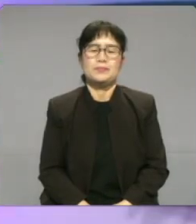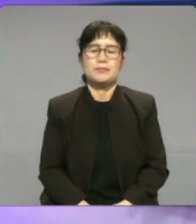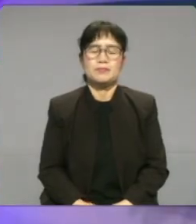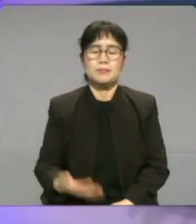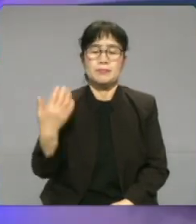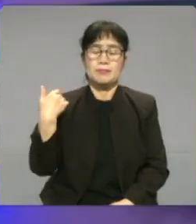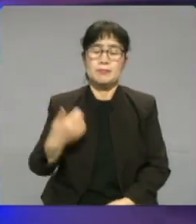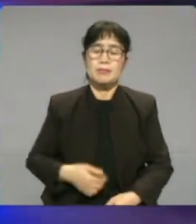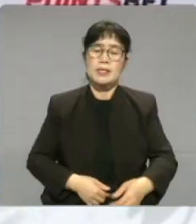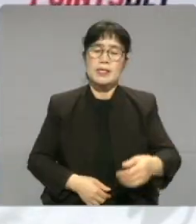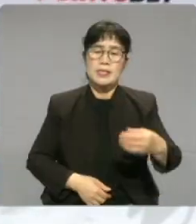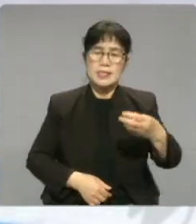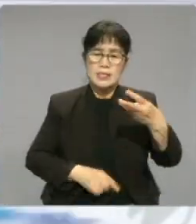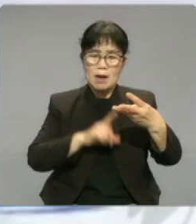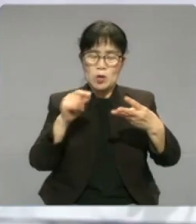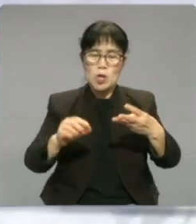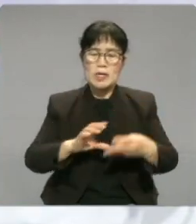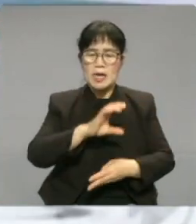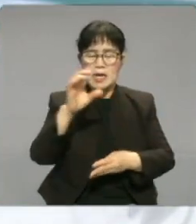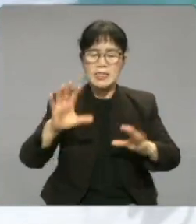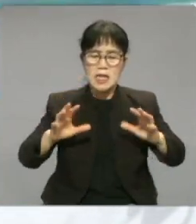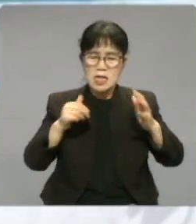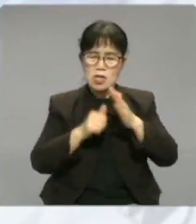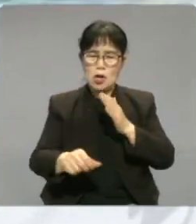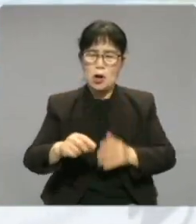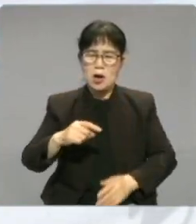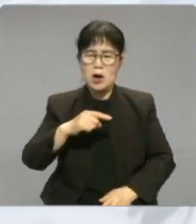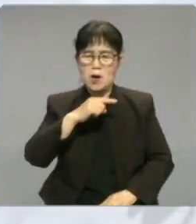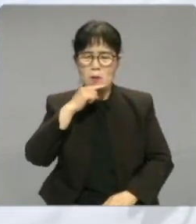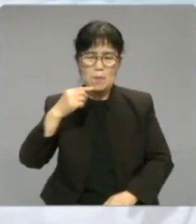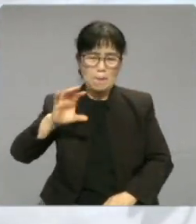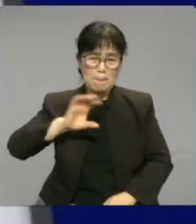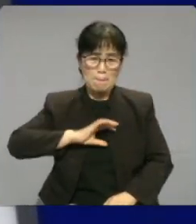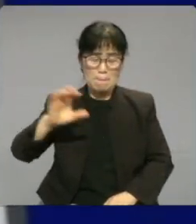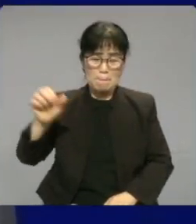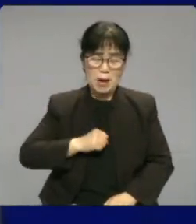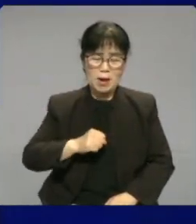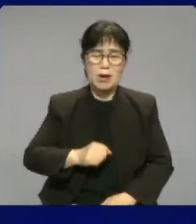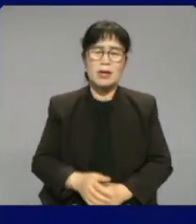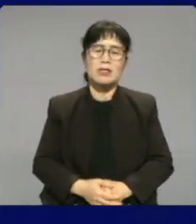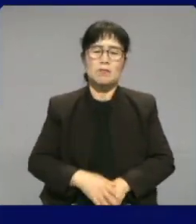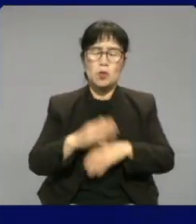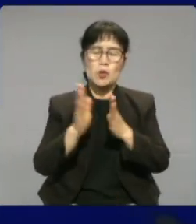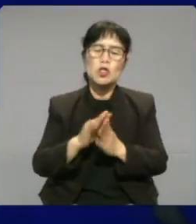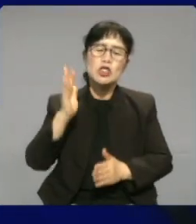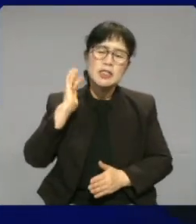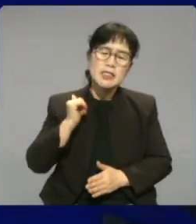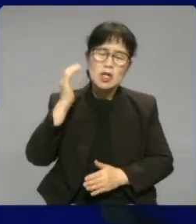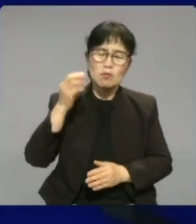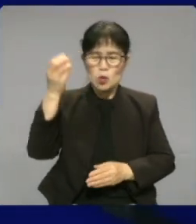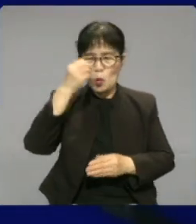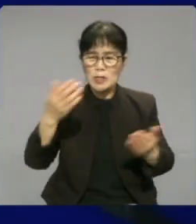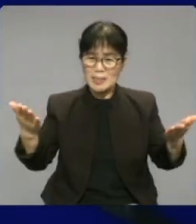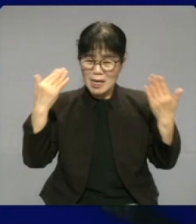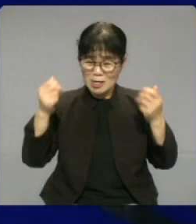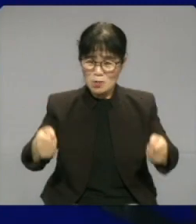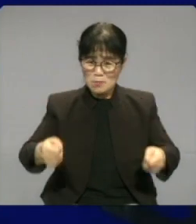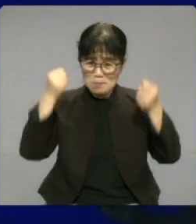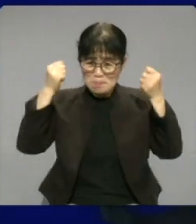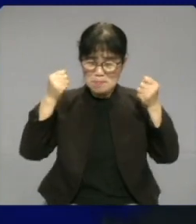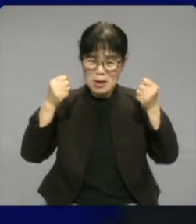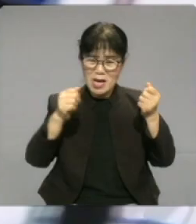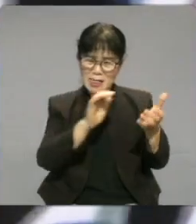지난달 캐나다 세계 선수권에서 동메달을 딴 경기도청 컬링팀 모두 의정부의 한 고등학교